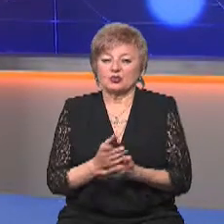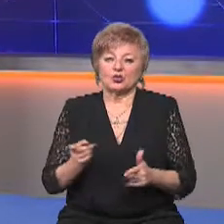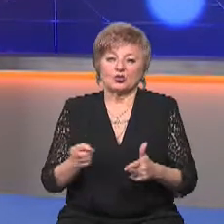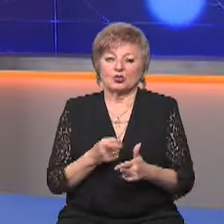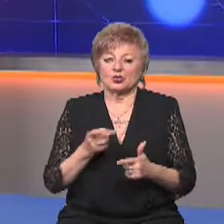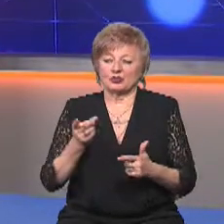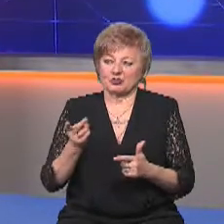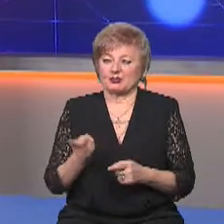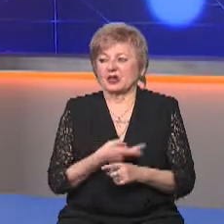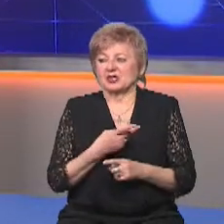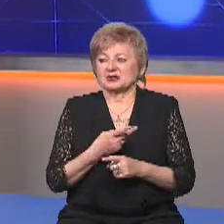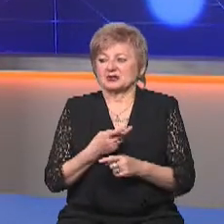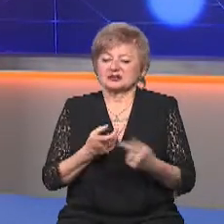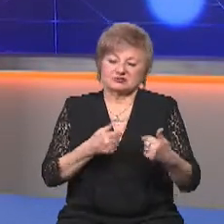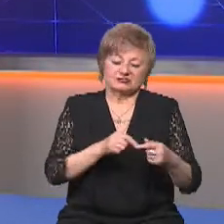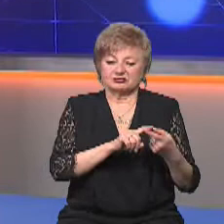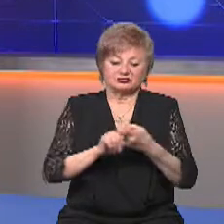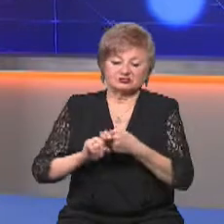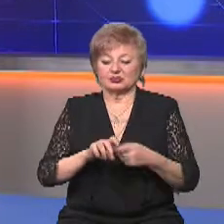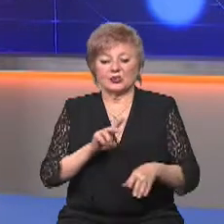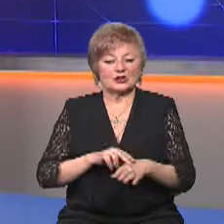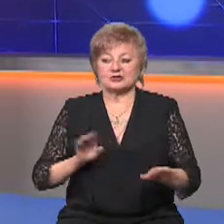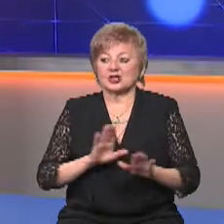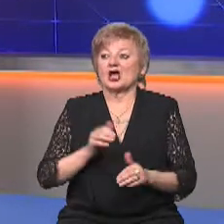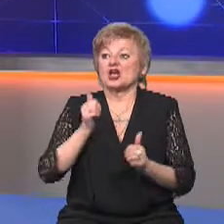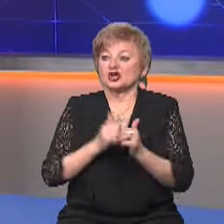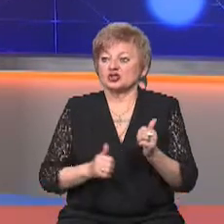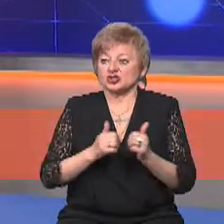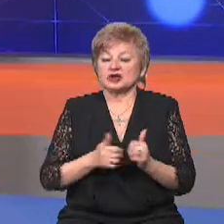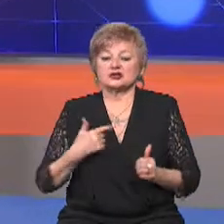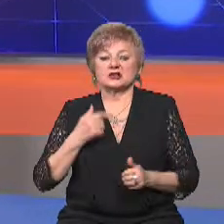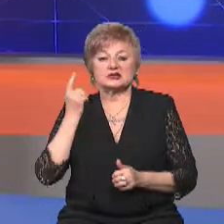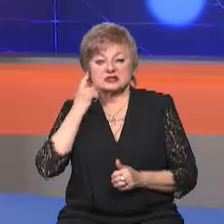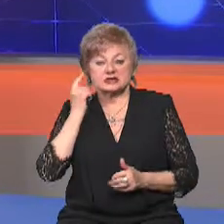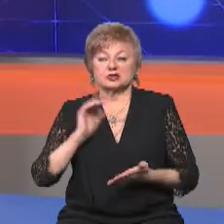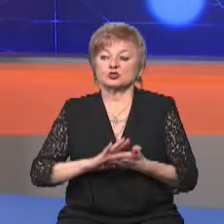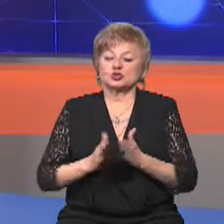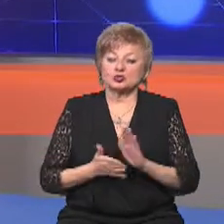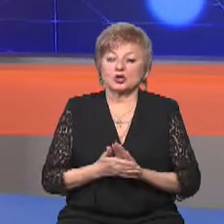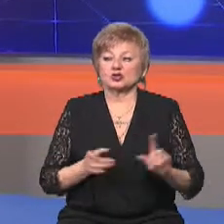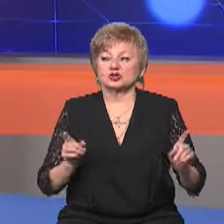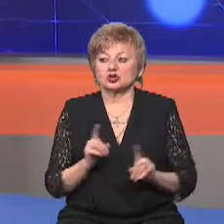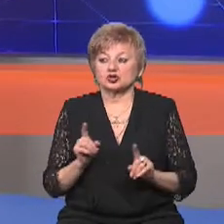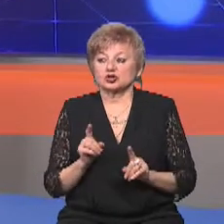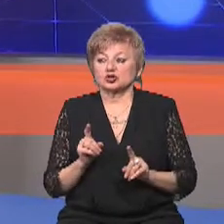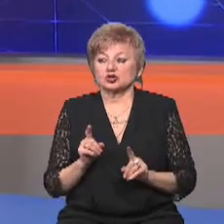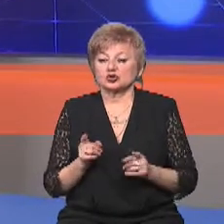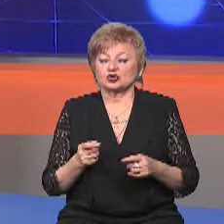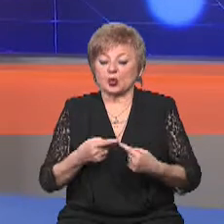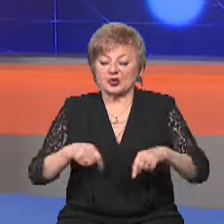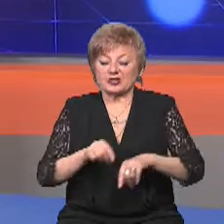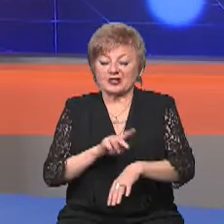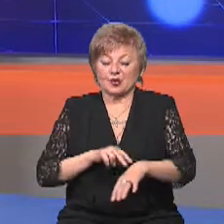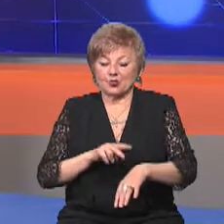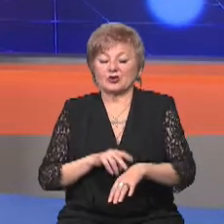там відділів поліції, тому що часто ми чуємо ситуацію, що нібито відділки поліції,